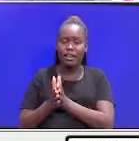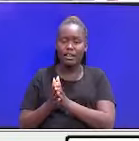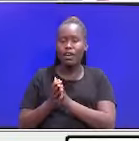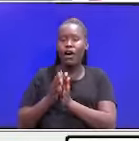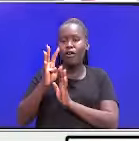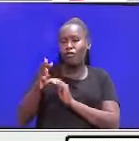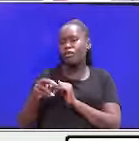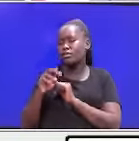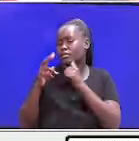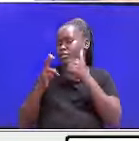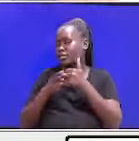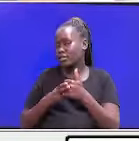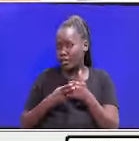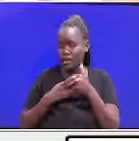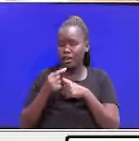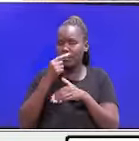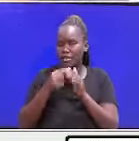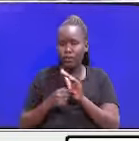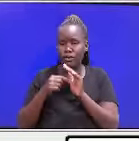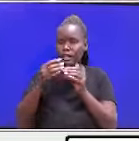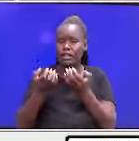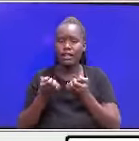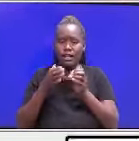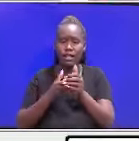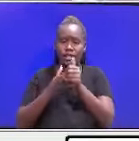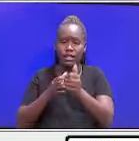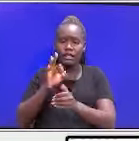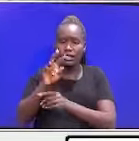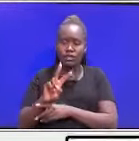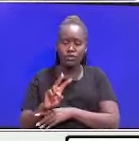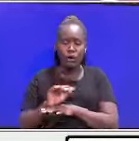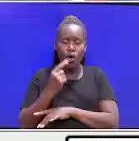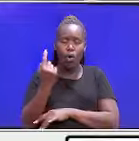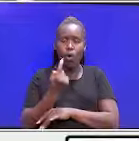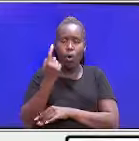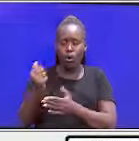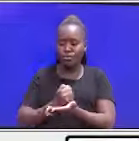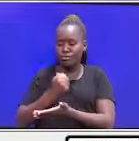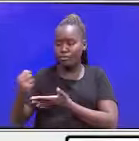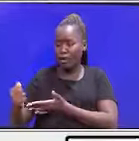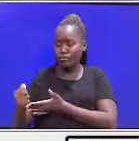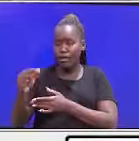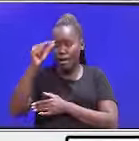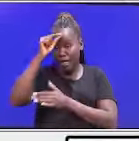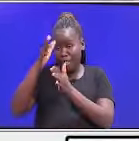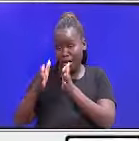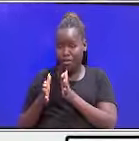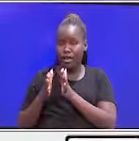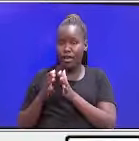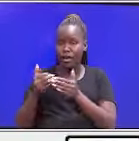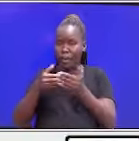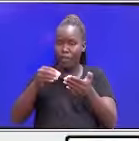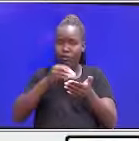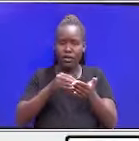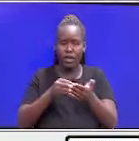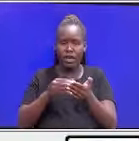47, Rogani atahitaji wawakilishi 32 pekee kumtimua gavana Mutai kabla ya kesi hiyo